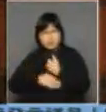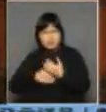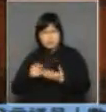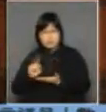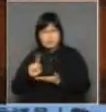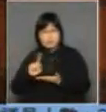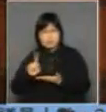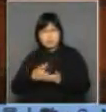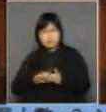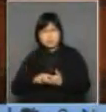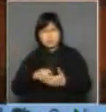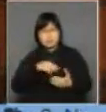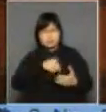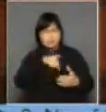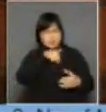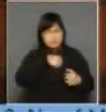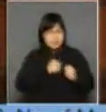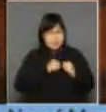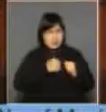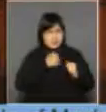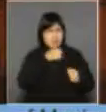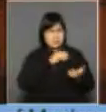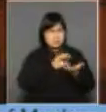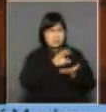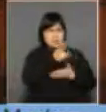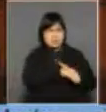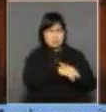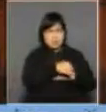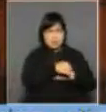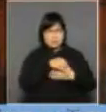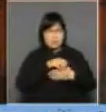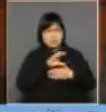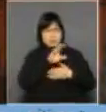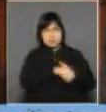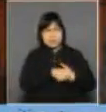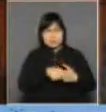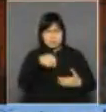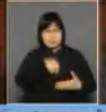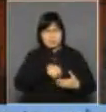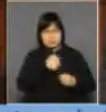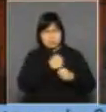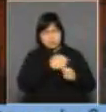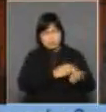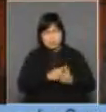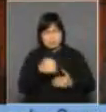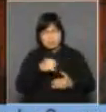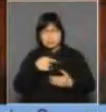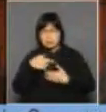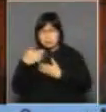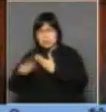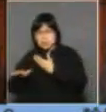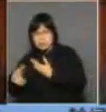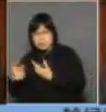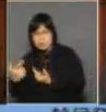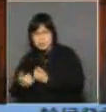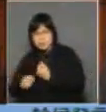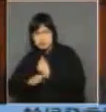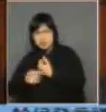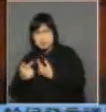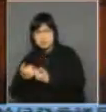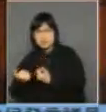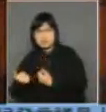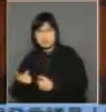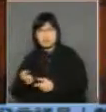场内投注唔得嘅咩？场内处理唔得嘅咩？要搞外围合法化？唔